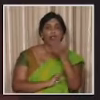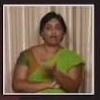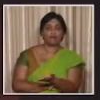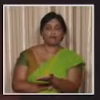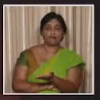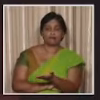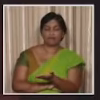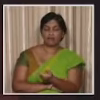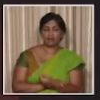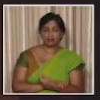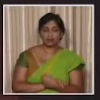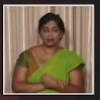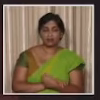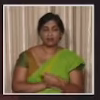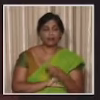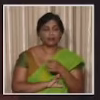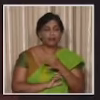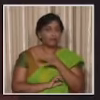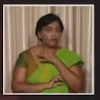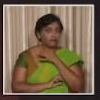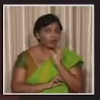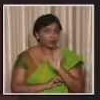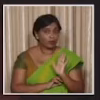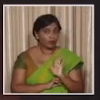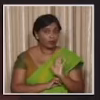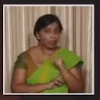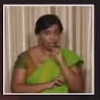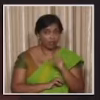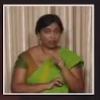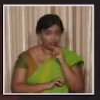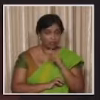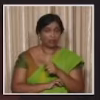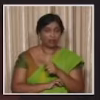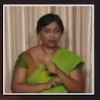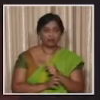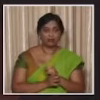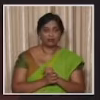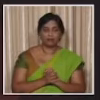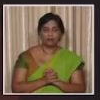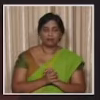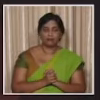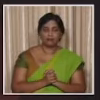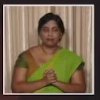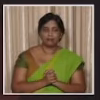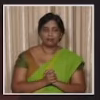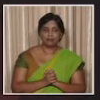ඉන්නවා. එතකොට මේක විහිළුවට කාරණාවක් නෙවෙයි. මේක ඇත්ත කතාවක්. කැලණිය වගේ. එතකොට